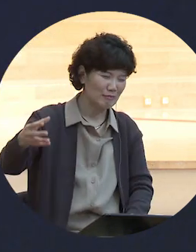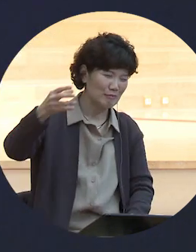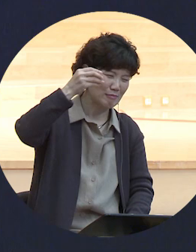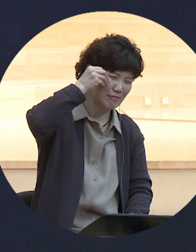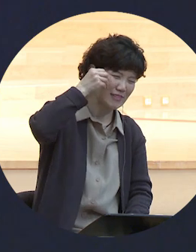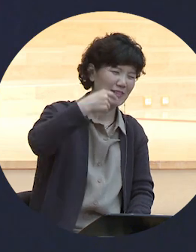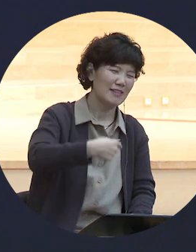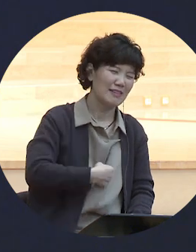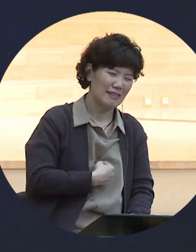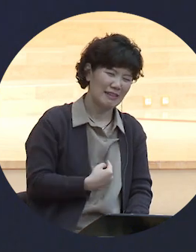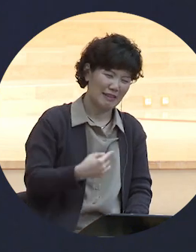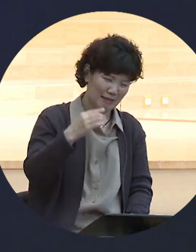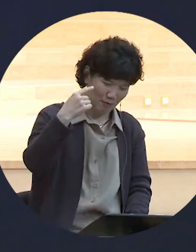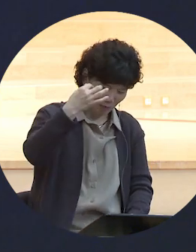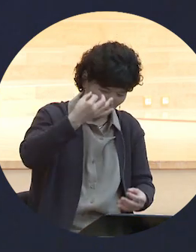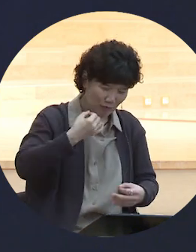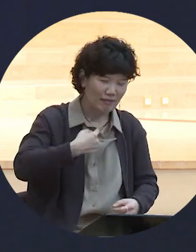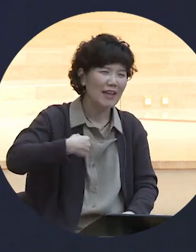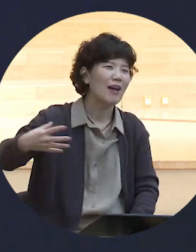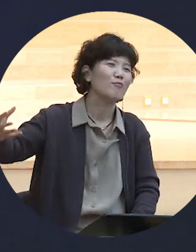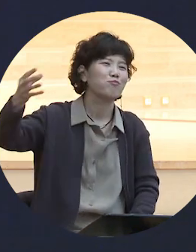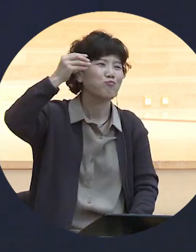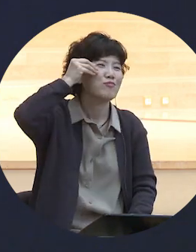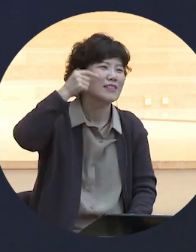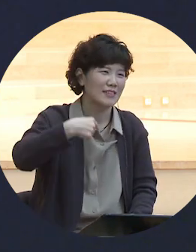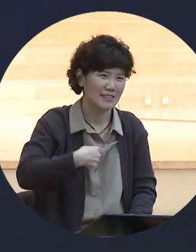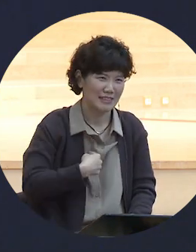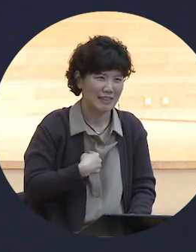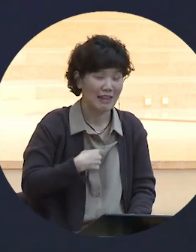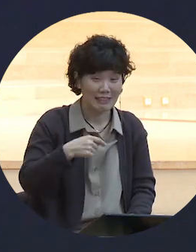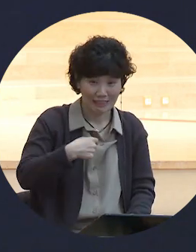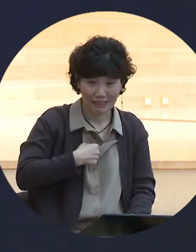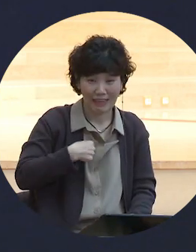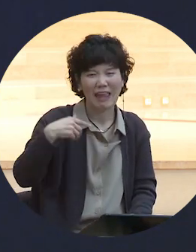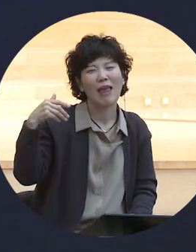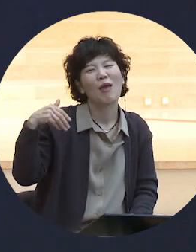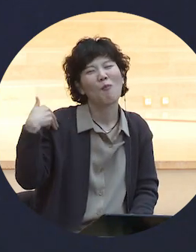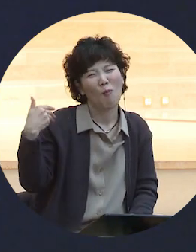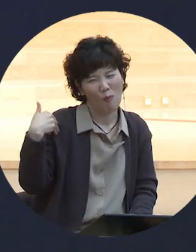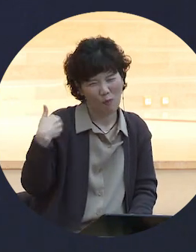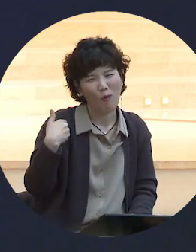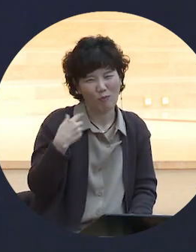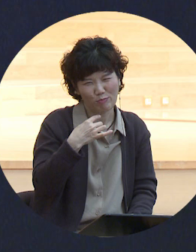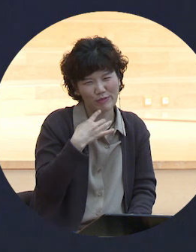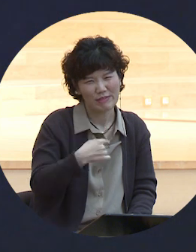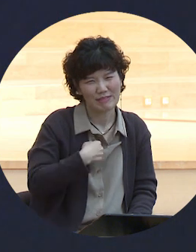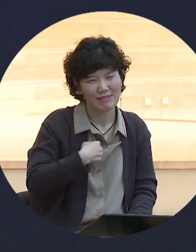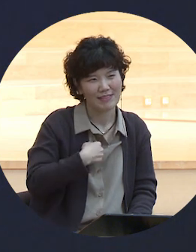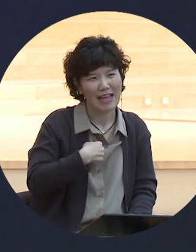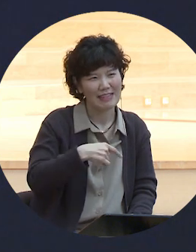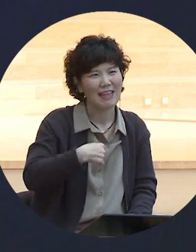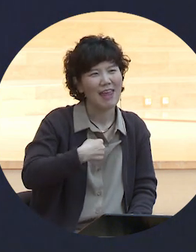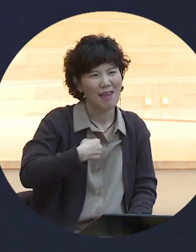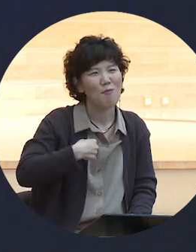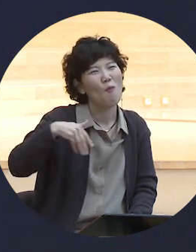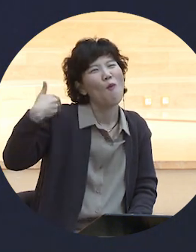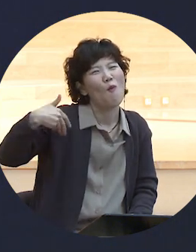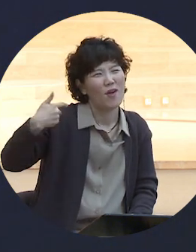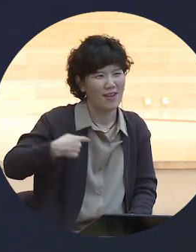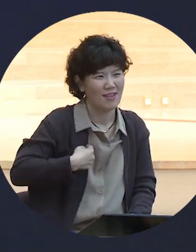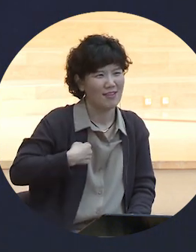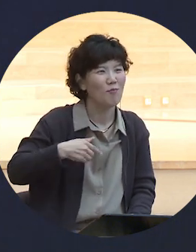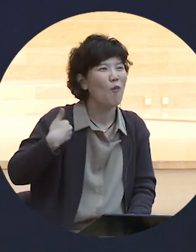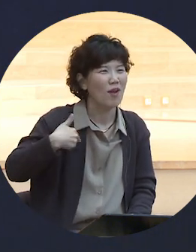인간아 어떻게 그렇게 무식하냐? 내가 몰라서 그렇지 라가 되더라고요.